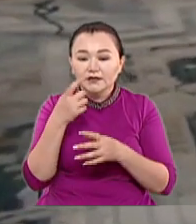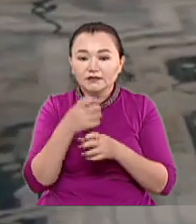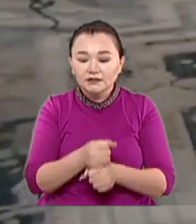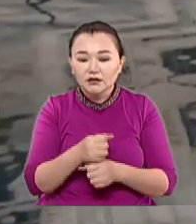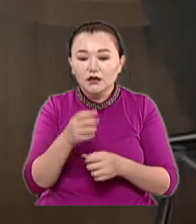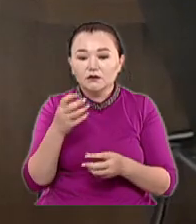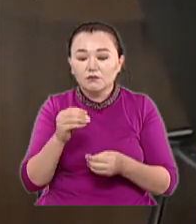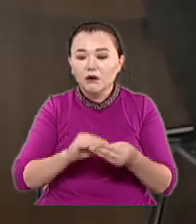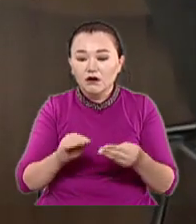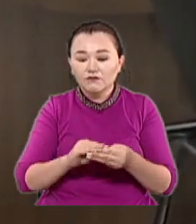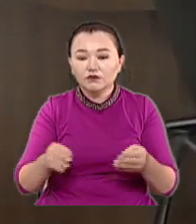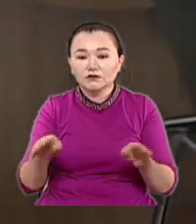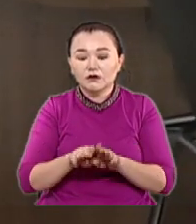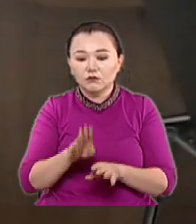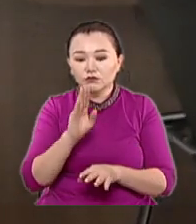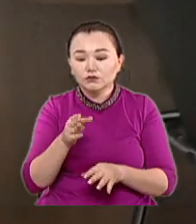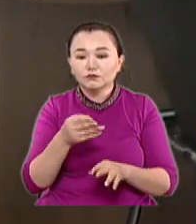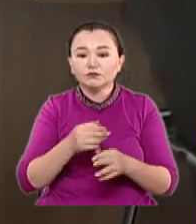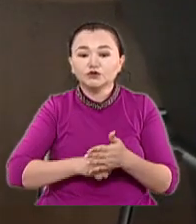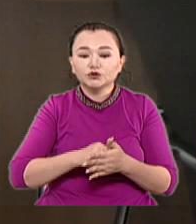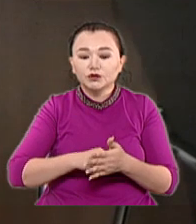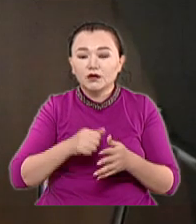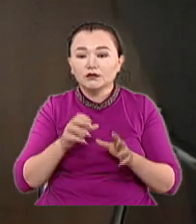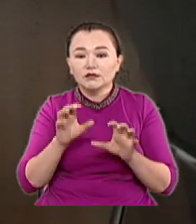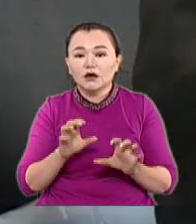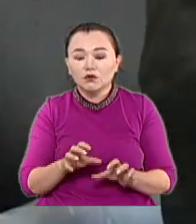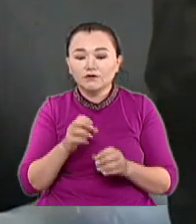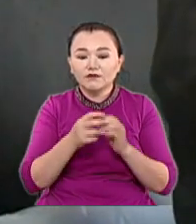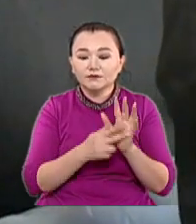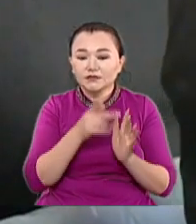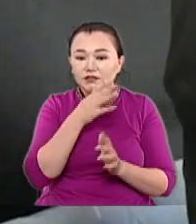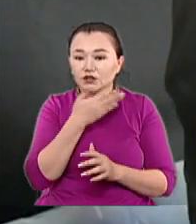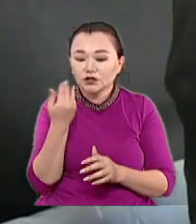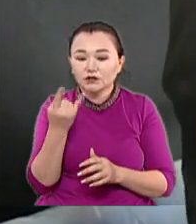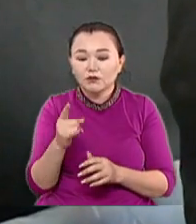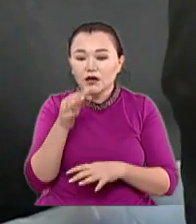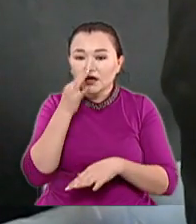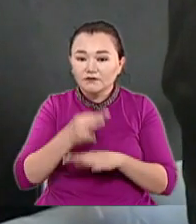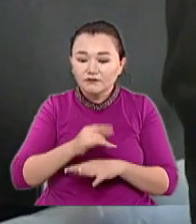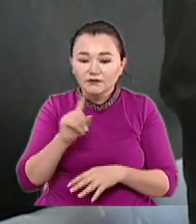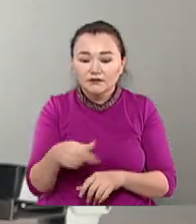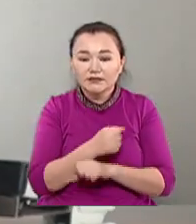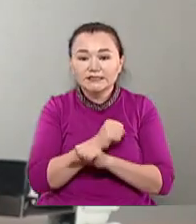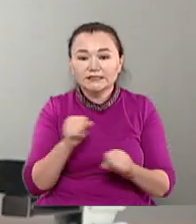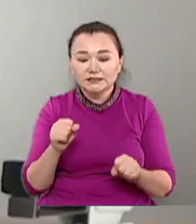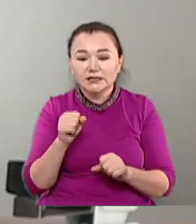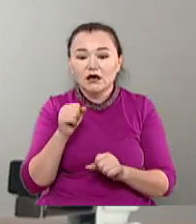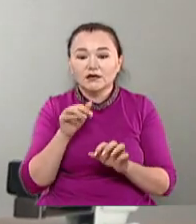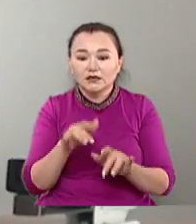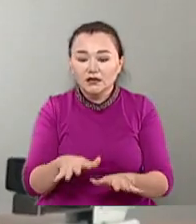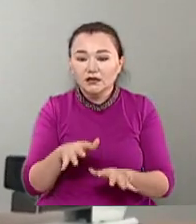түбі тағы бәрібір қысқартылады дейді. Өйткені қылмыстық кодексте кәмелет жасқа толмаған жасты жауапқа тартуға болмайды. Ал